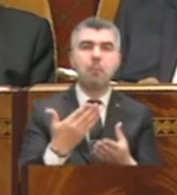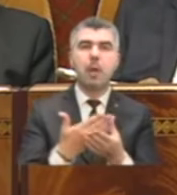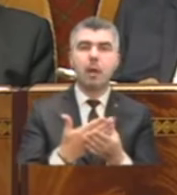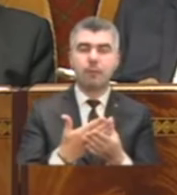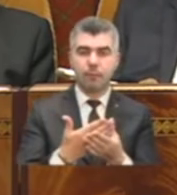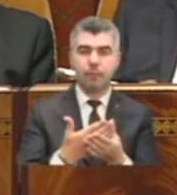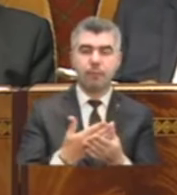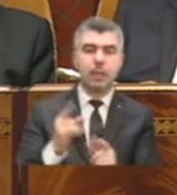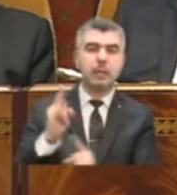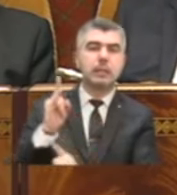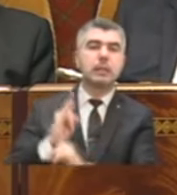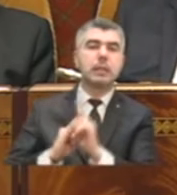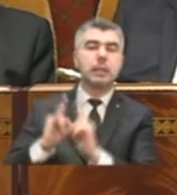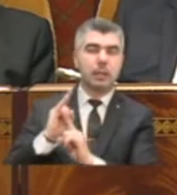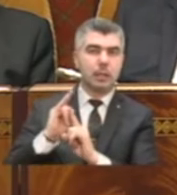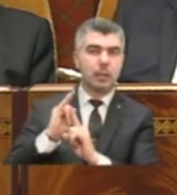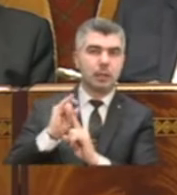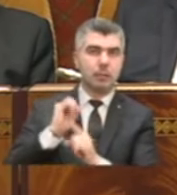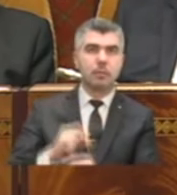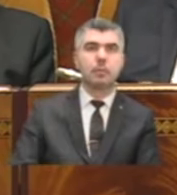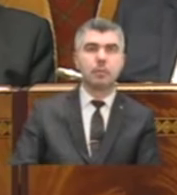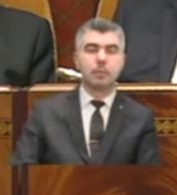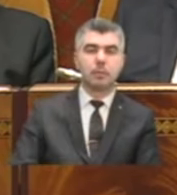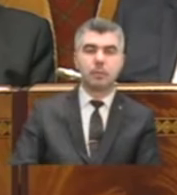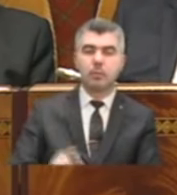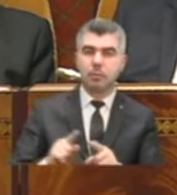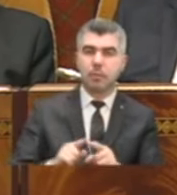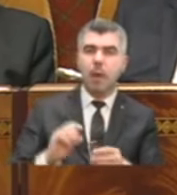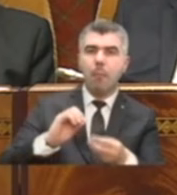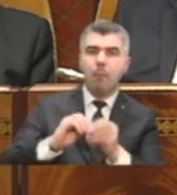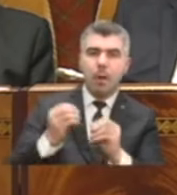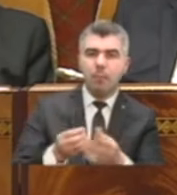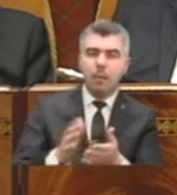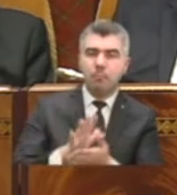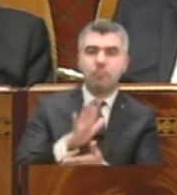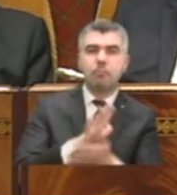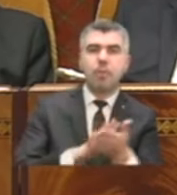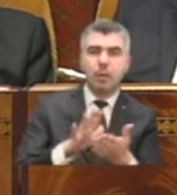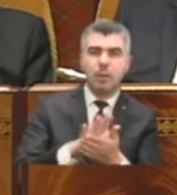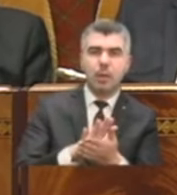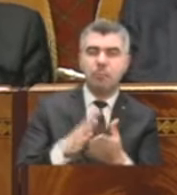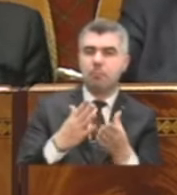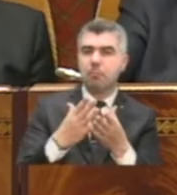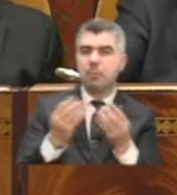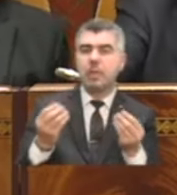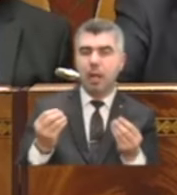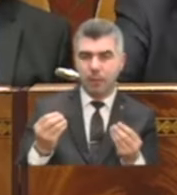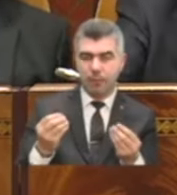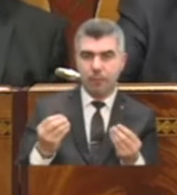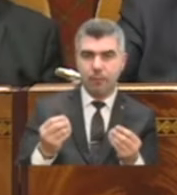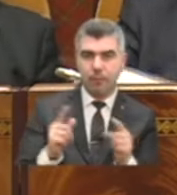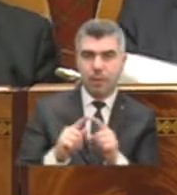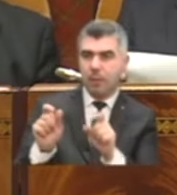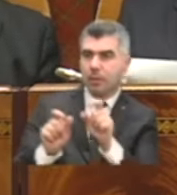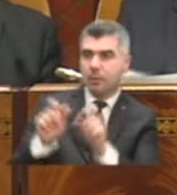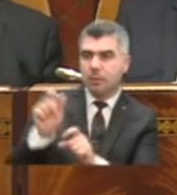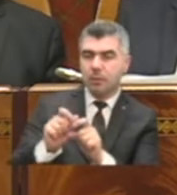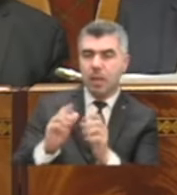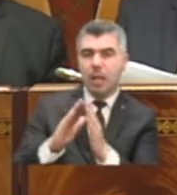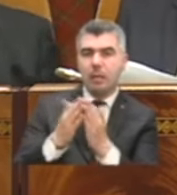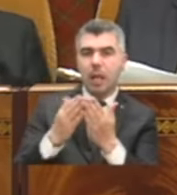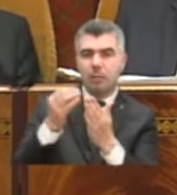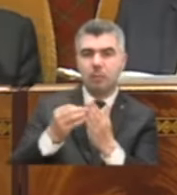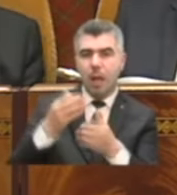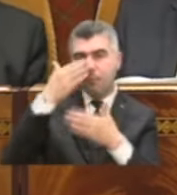راكدا لسنوات وخلف الكثير من الإشكاليات وتسبب في ضياع حقوق العديد من المؤلفين والمبدعين